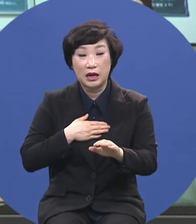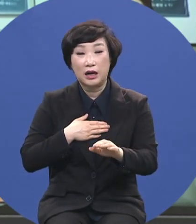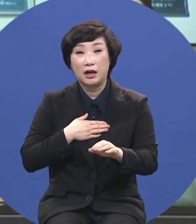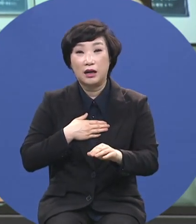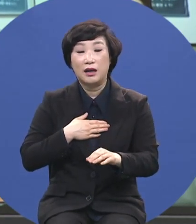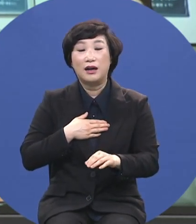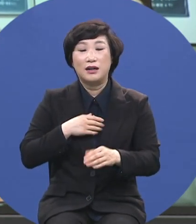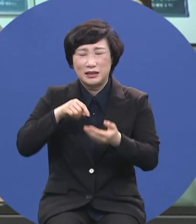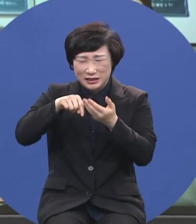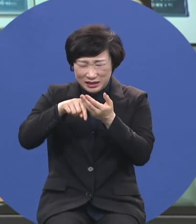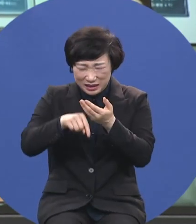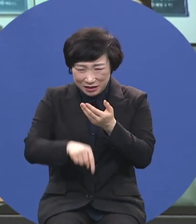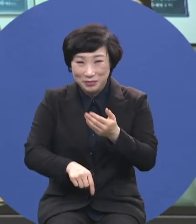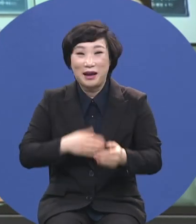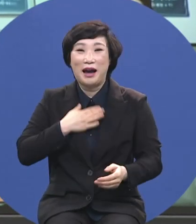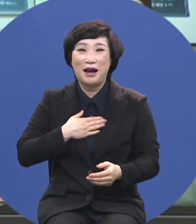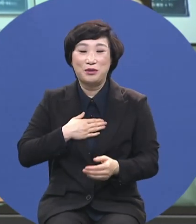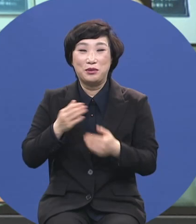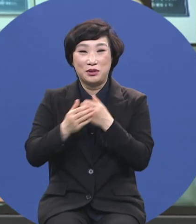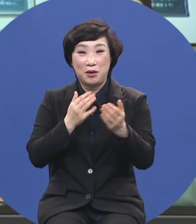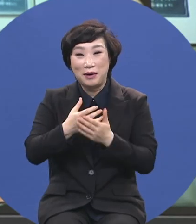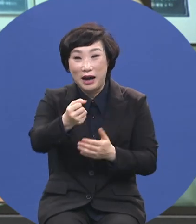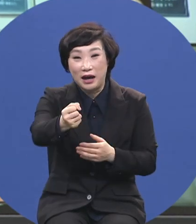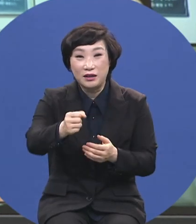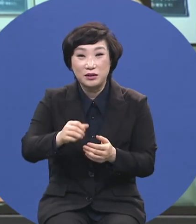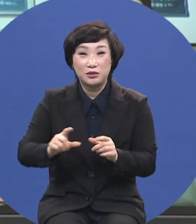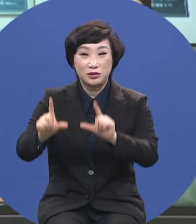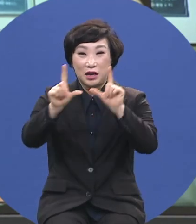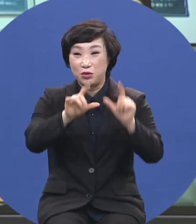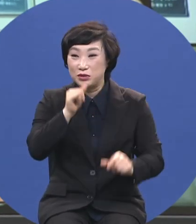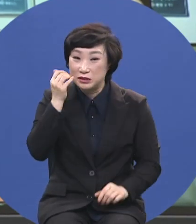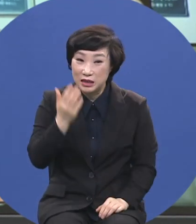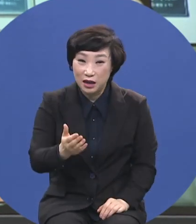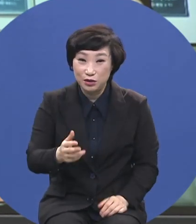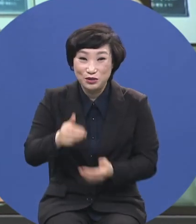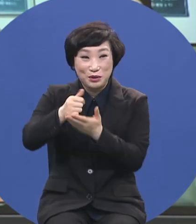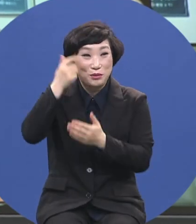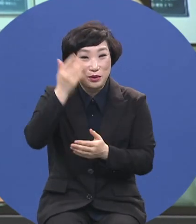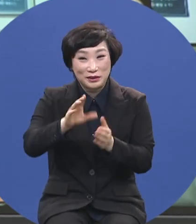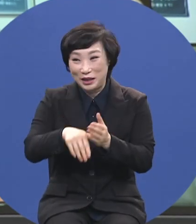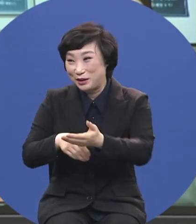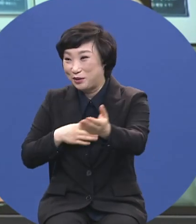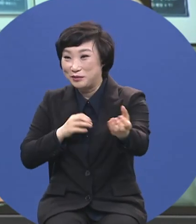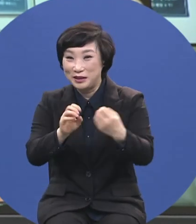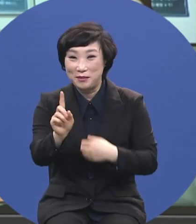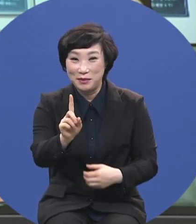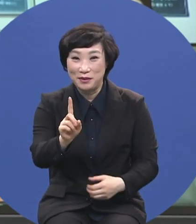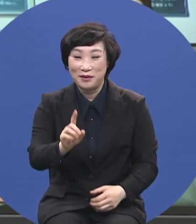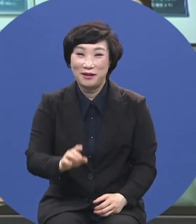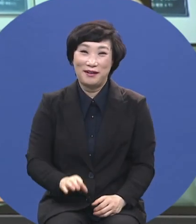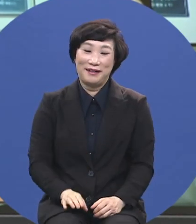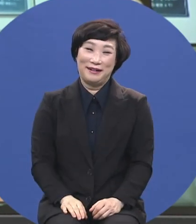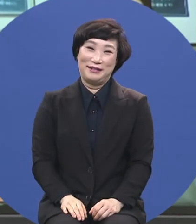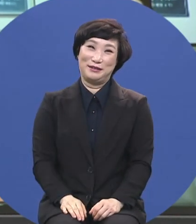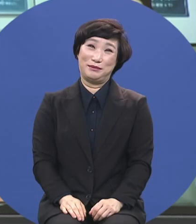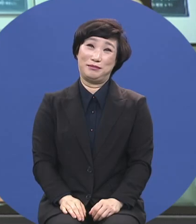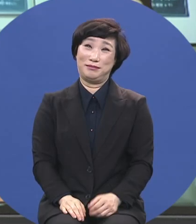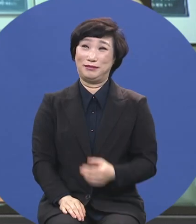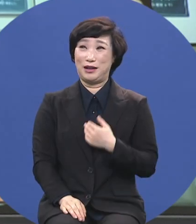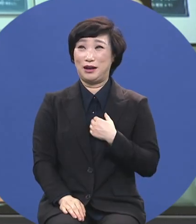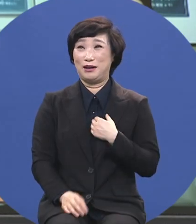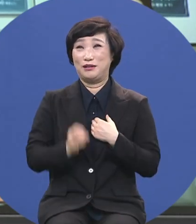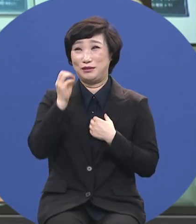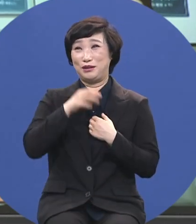얼마나 깊이 경험하고 사느냐. 주님이 물으실 때 그냥 그저 주님이